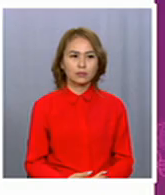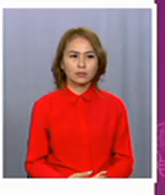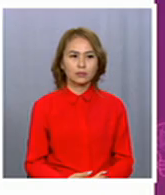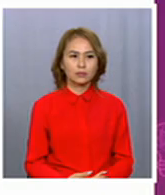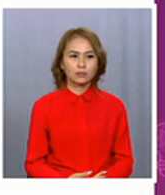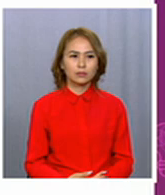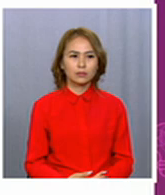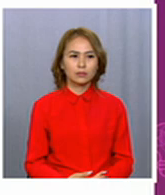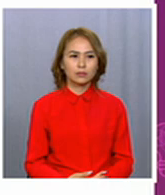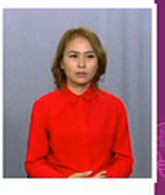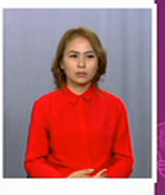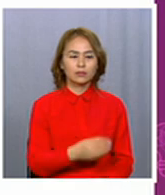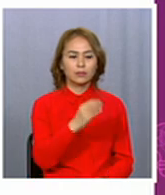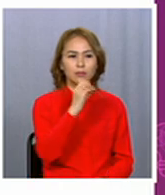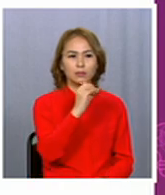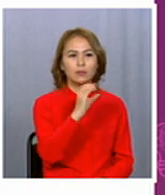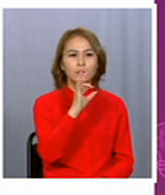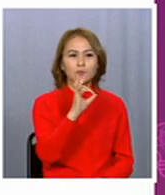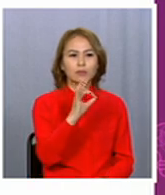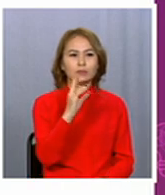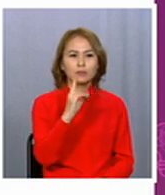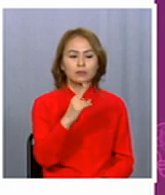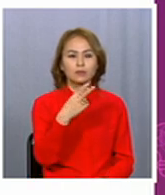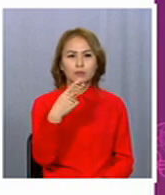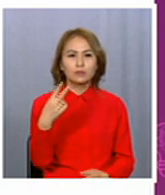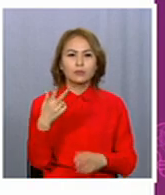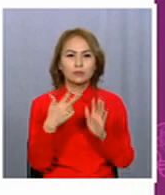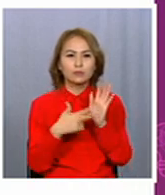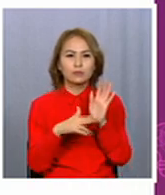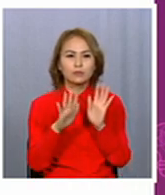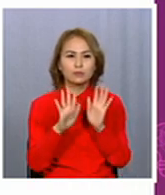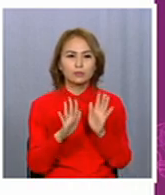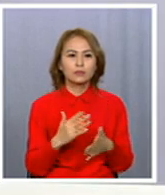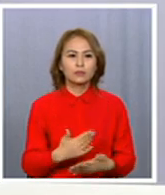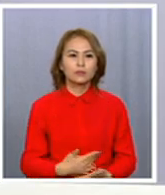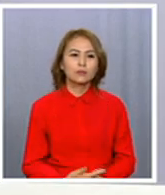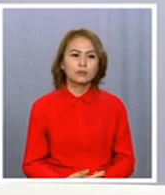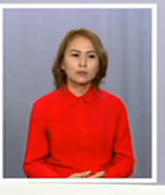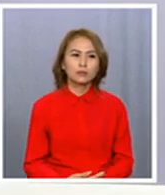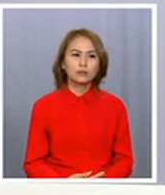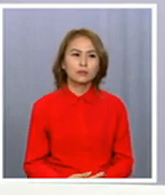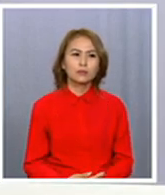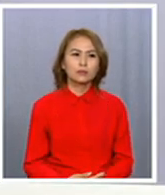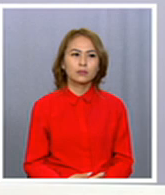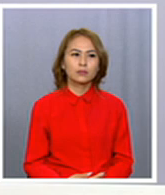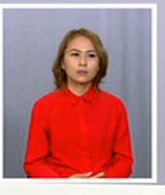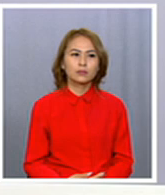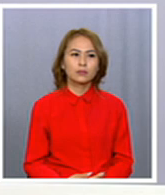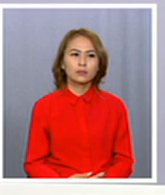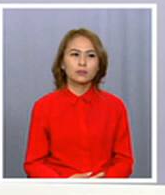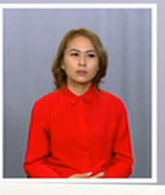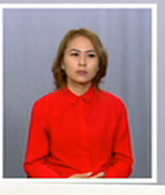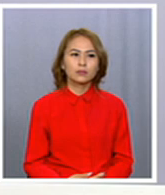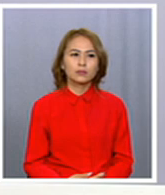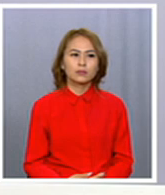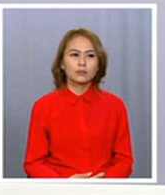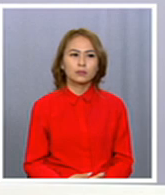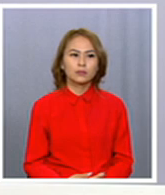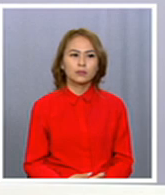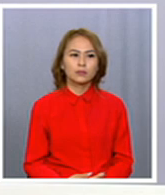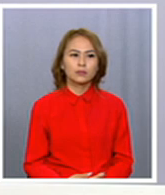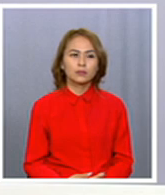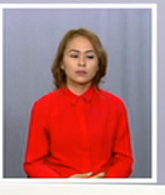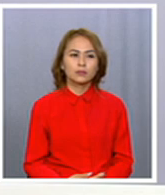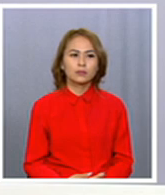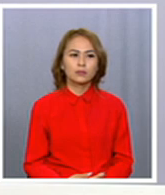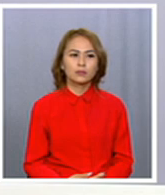бойынша ЕОК бұрышы 85 градусқа тең болып тұр. Жалғастырамыз болар. Ал енді бізге мынадай